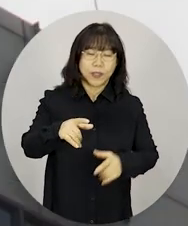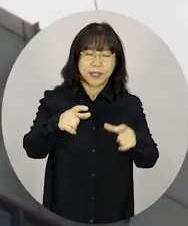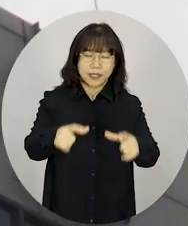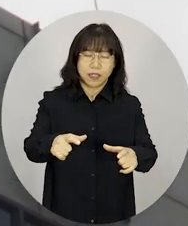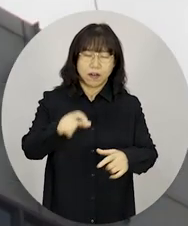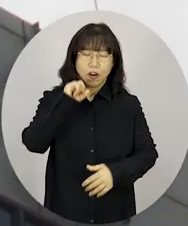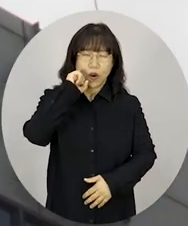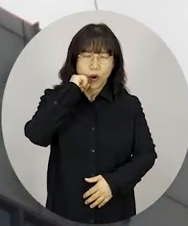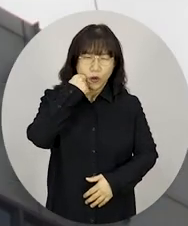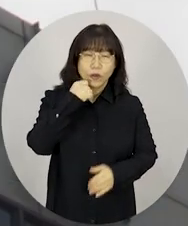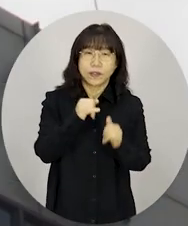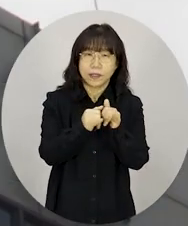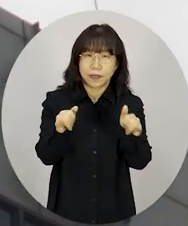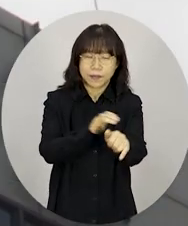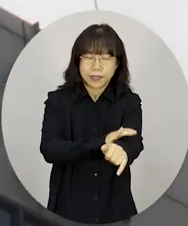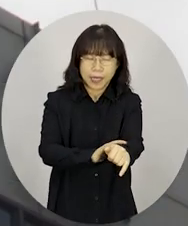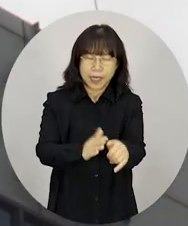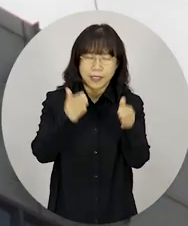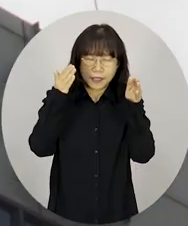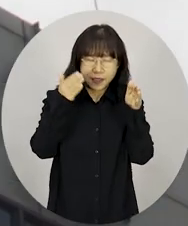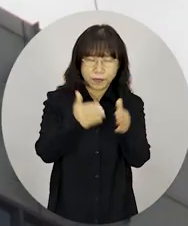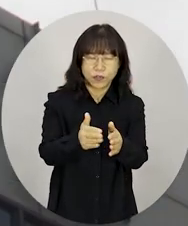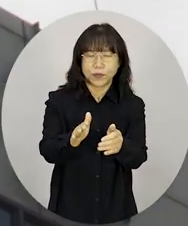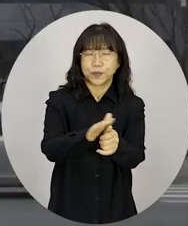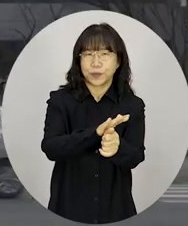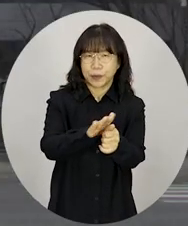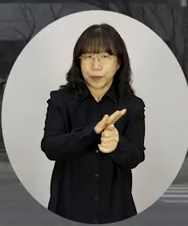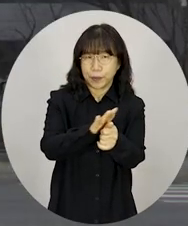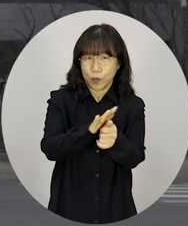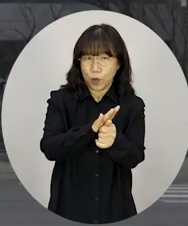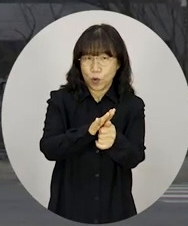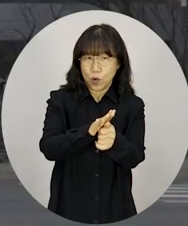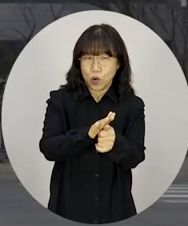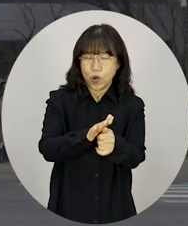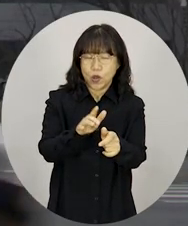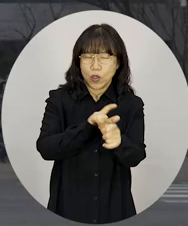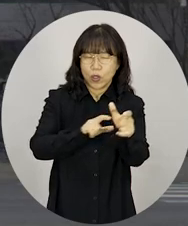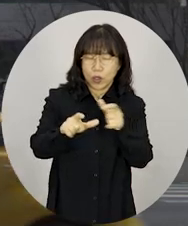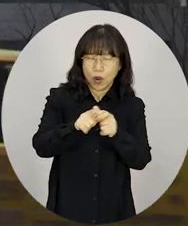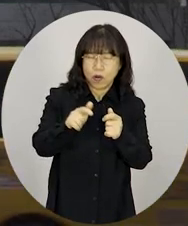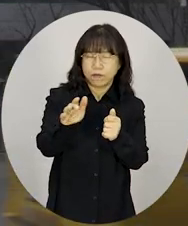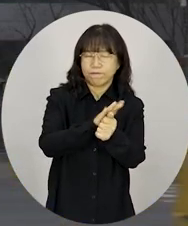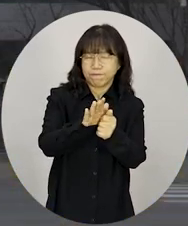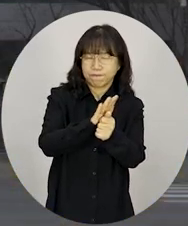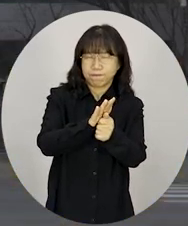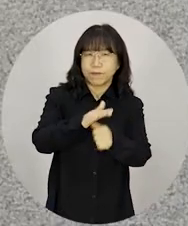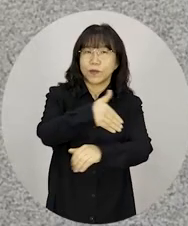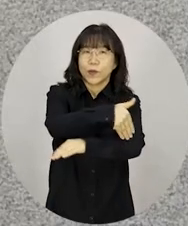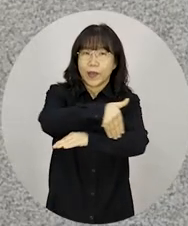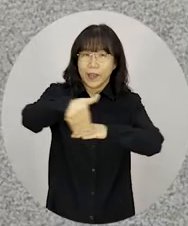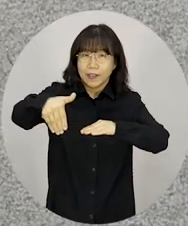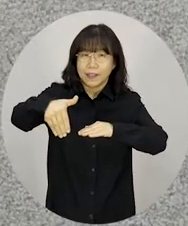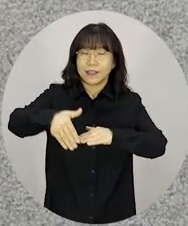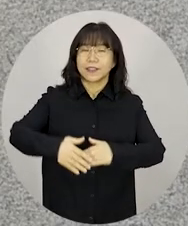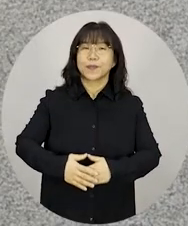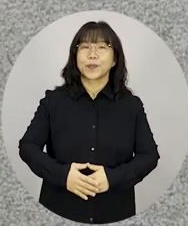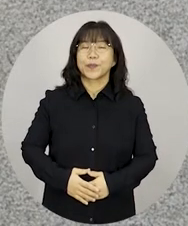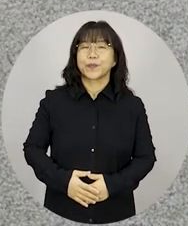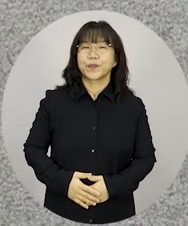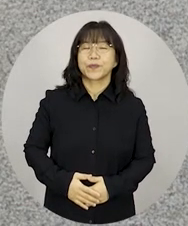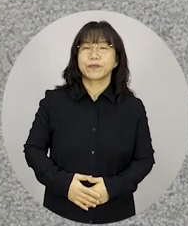내 취약계층을 집중적으로 지원하고 지역사회 안전망을 더욱 촘촘하게 만들기 위해 노력한다는 방침입니다